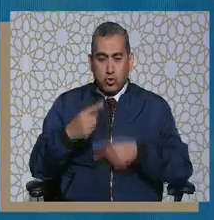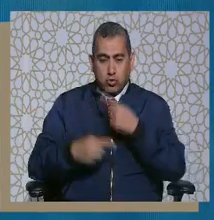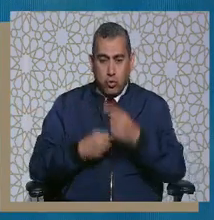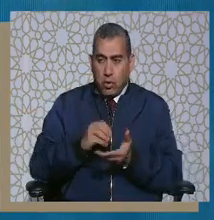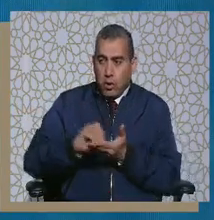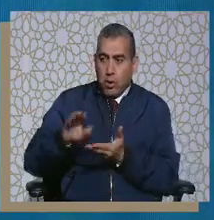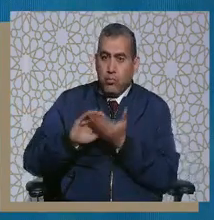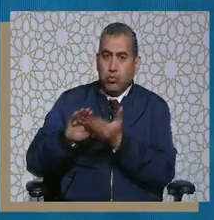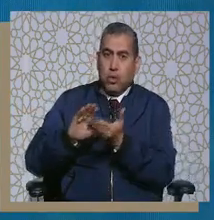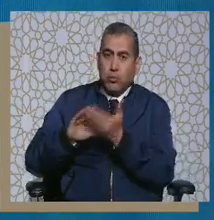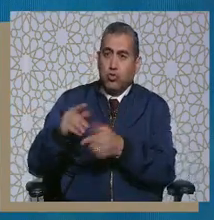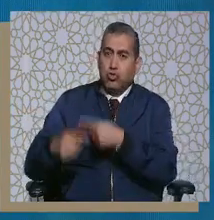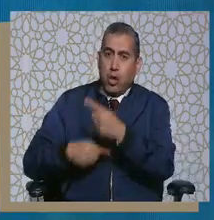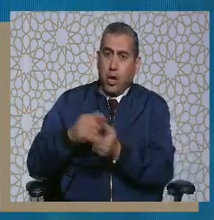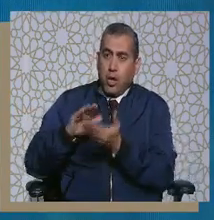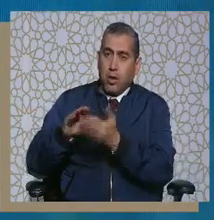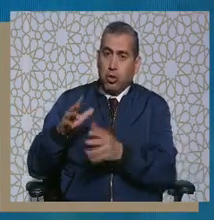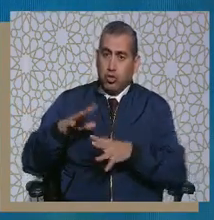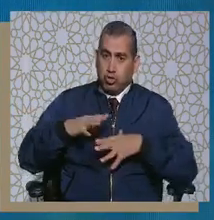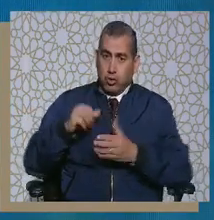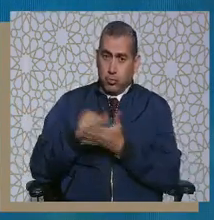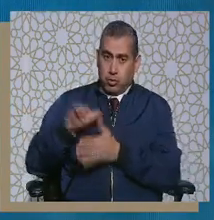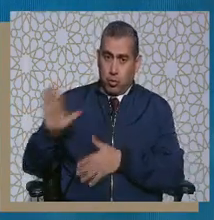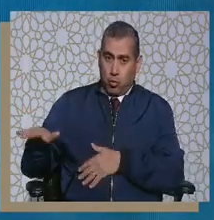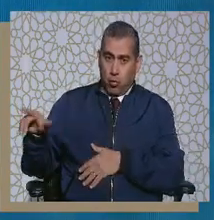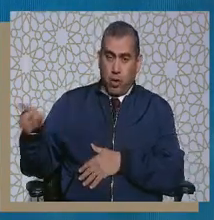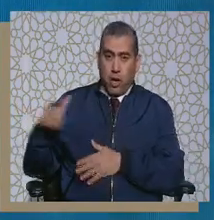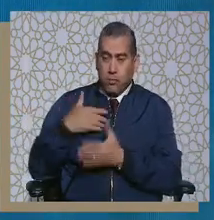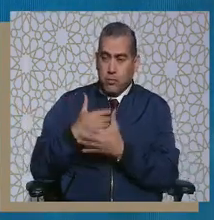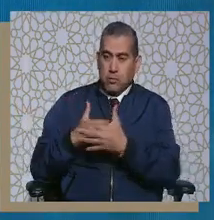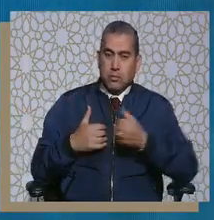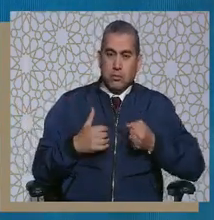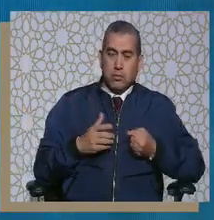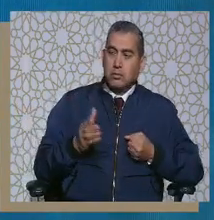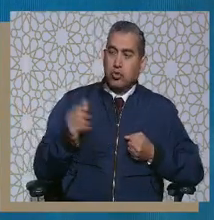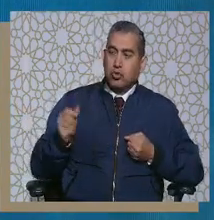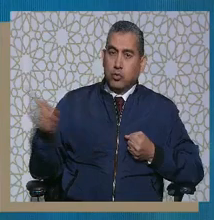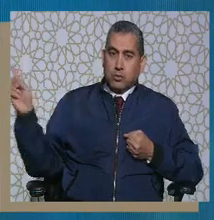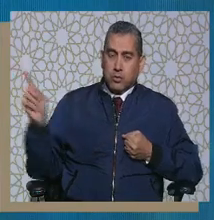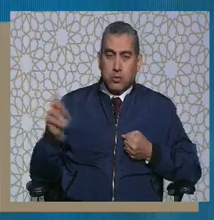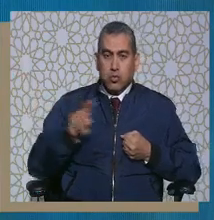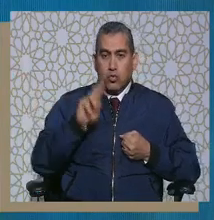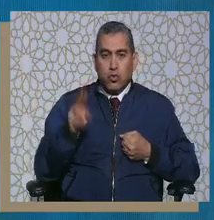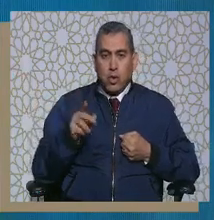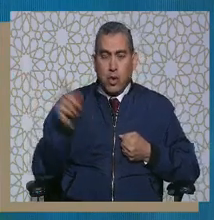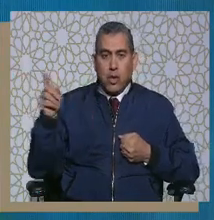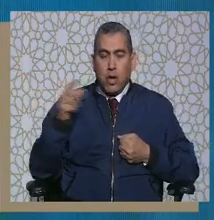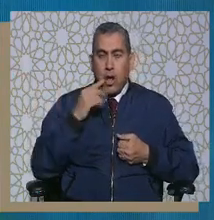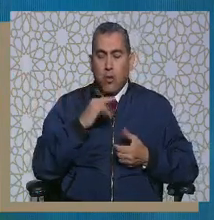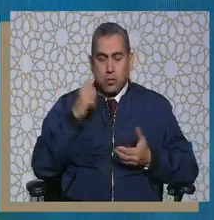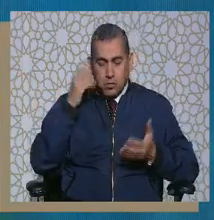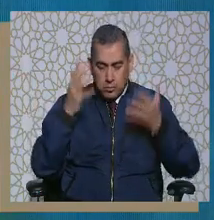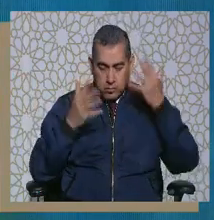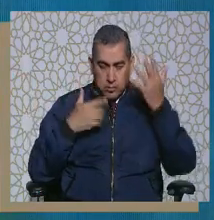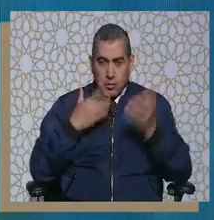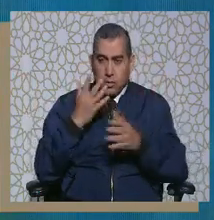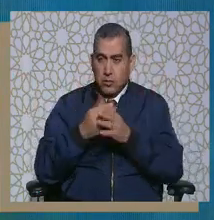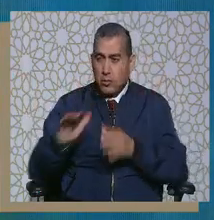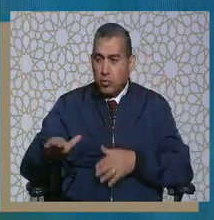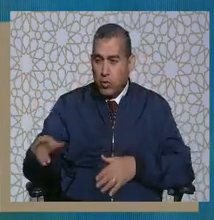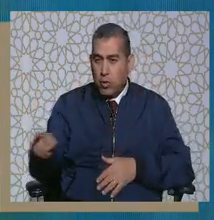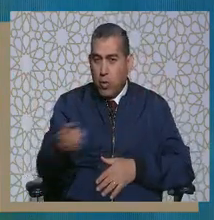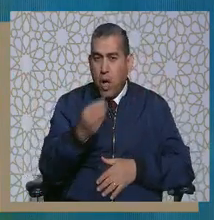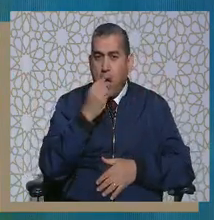نساعده ونساعده ان هو يقعد من الشغل ولا نمنع عنه يعني الواحد بيبقى في صراع بان ولاده الصغيرين مش